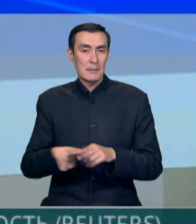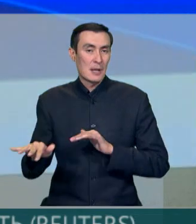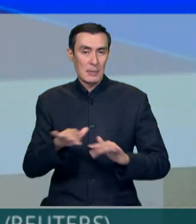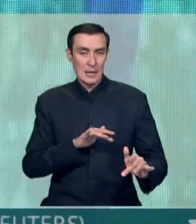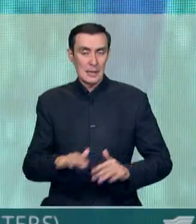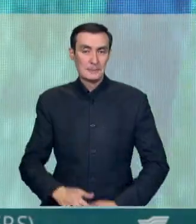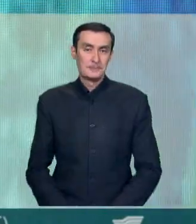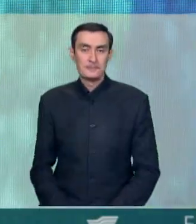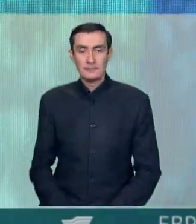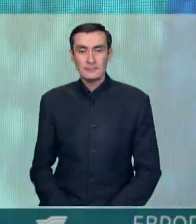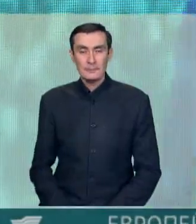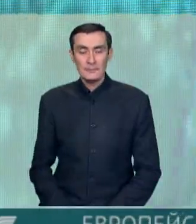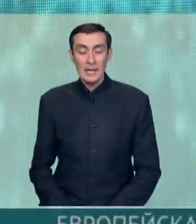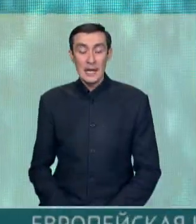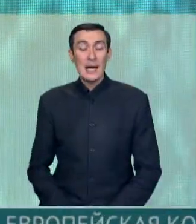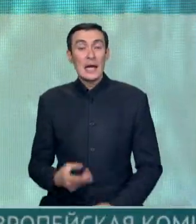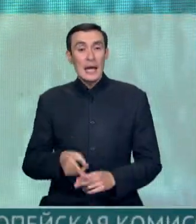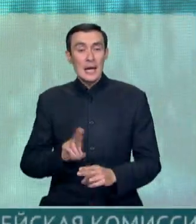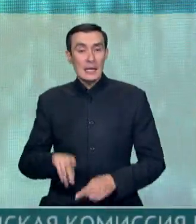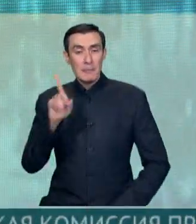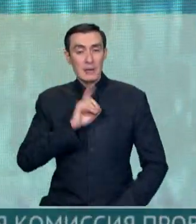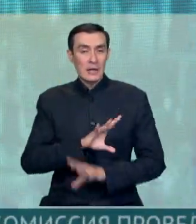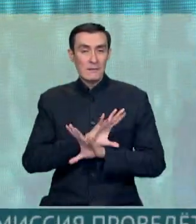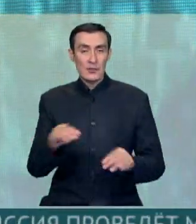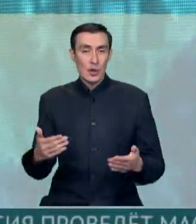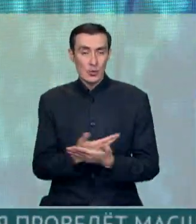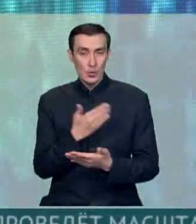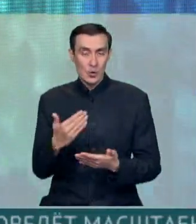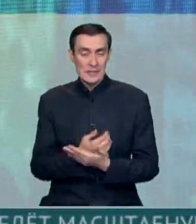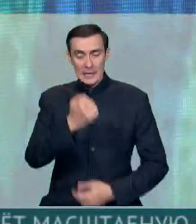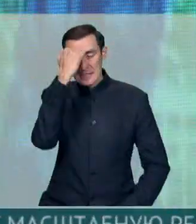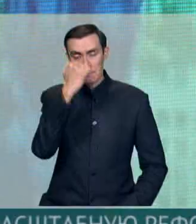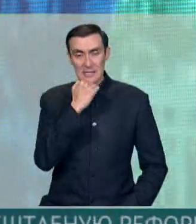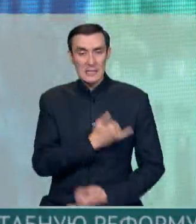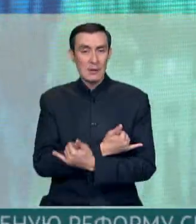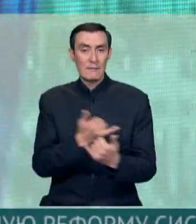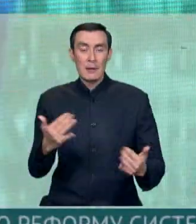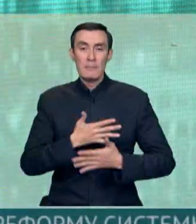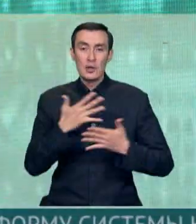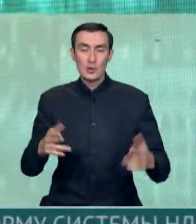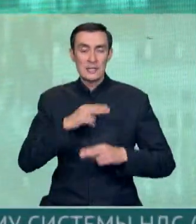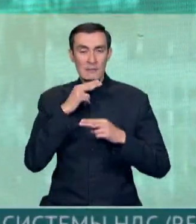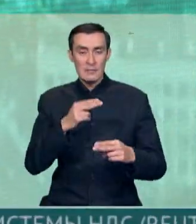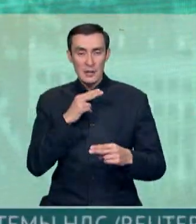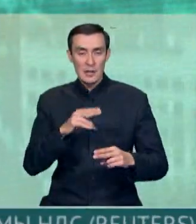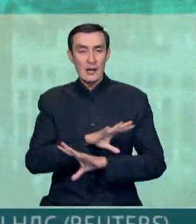мероприятиях. Это все новости к этому часу. Итоговые выпуски новостей смотрите в 19:00 и в